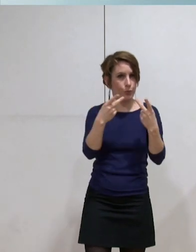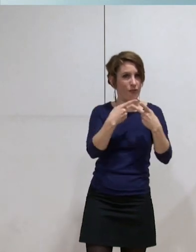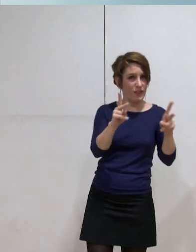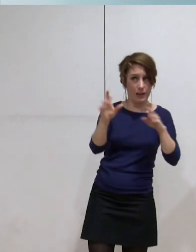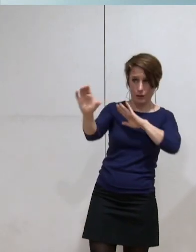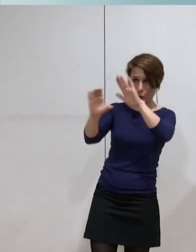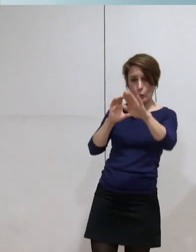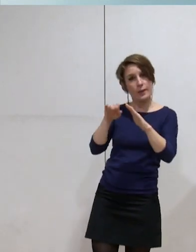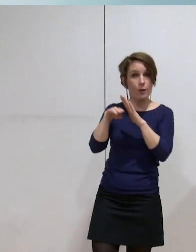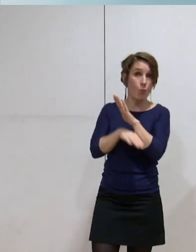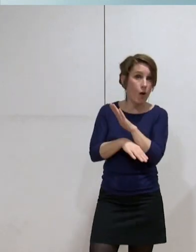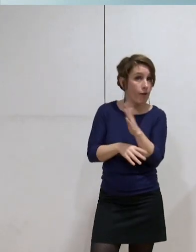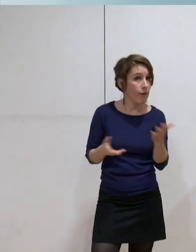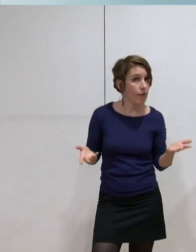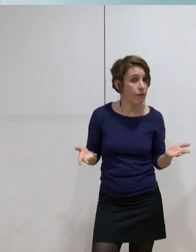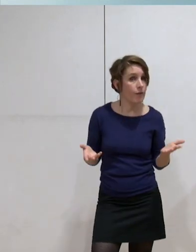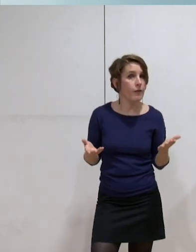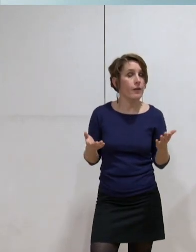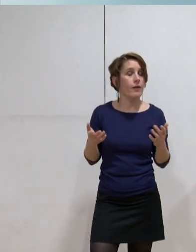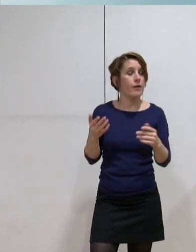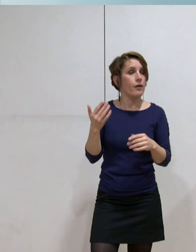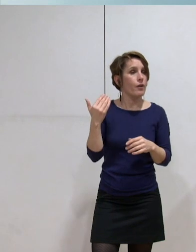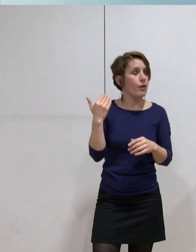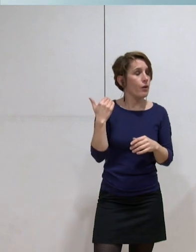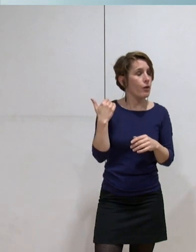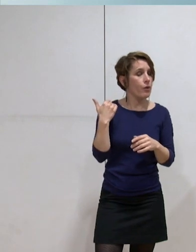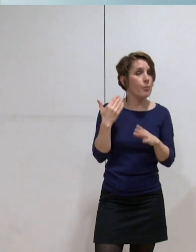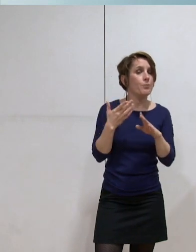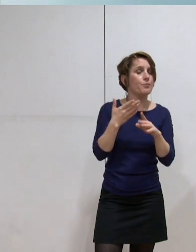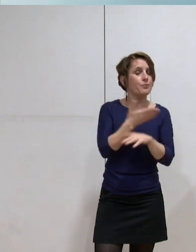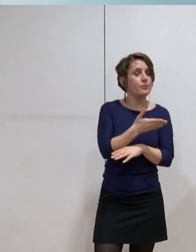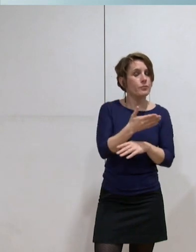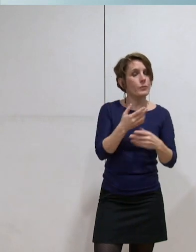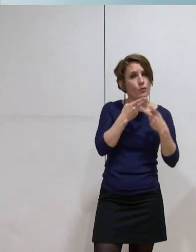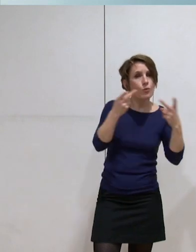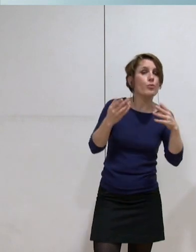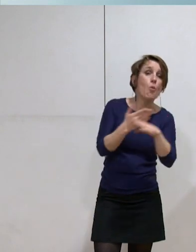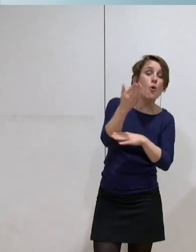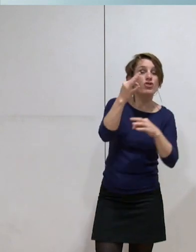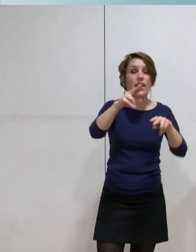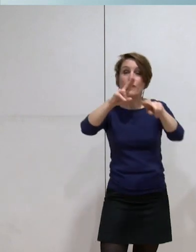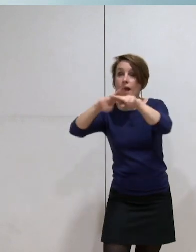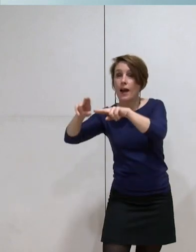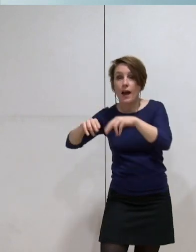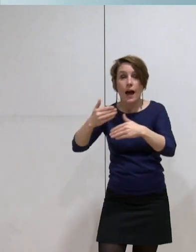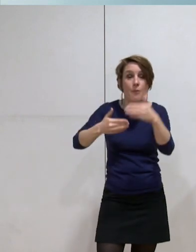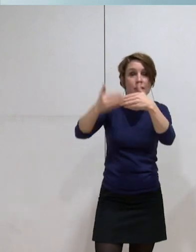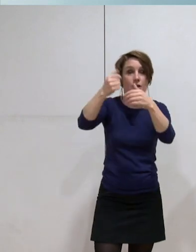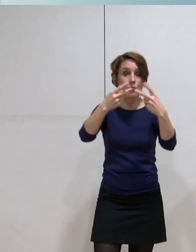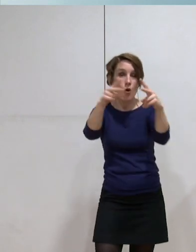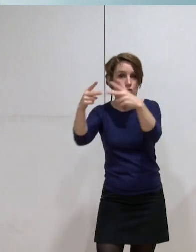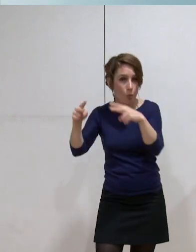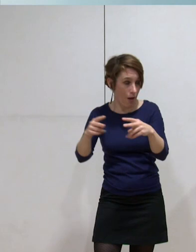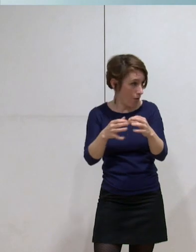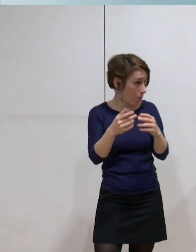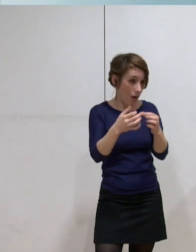collectivité ce que vous avez votre projet en terme d'aménagement urbain on le voit dans les chiffres il